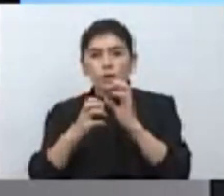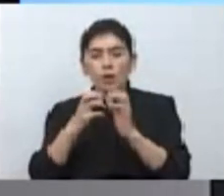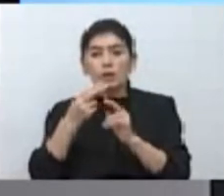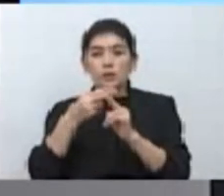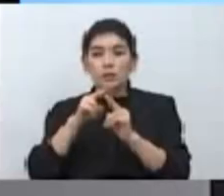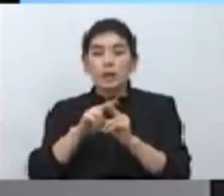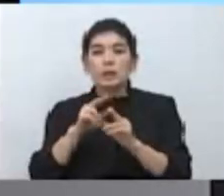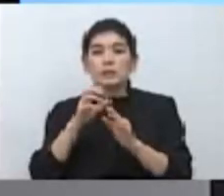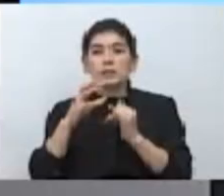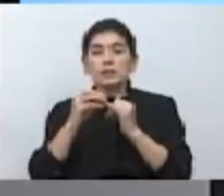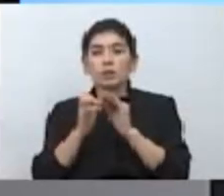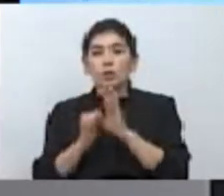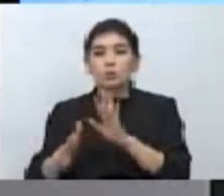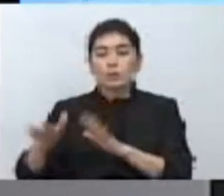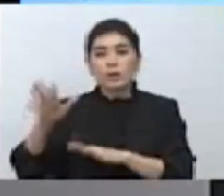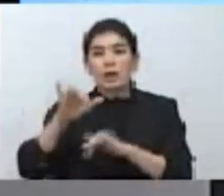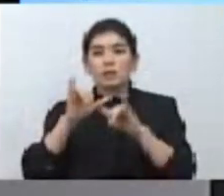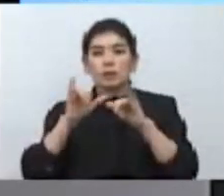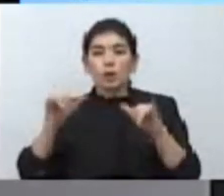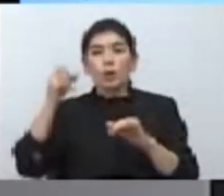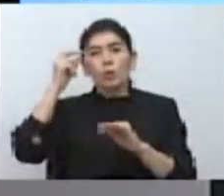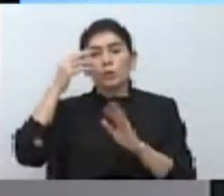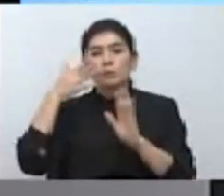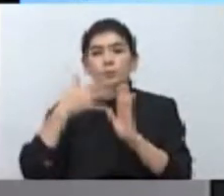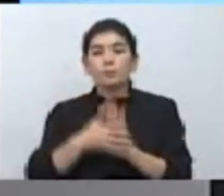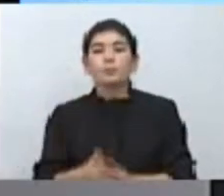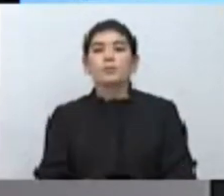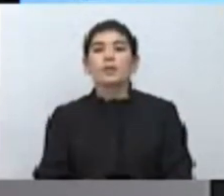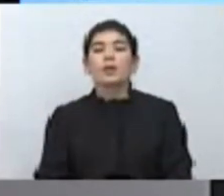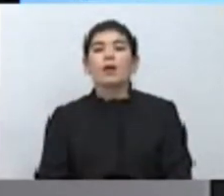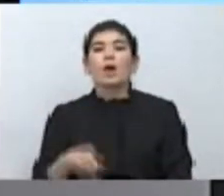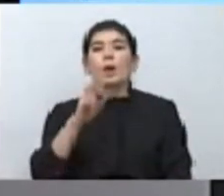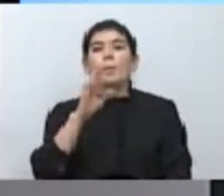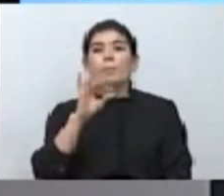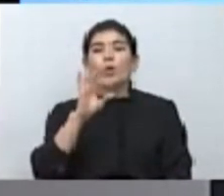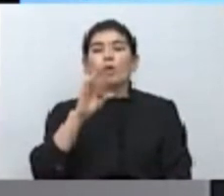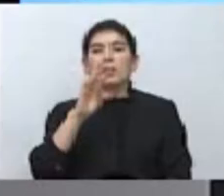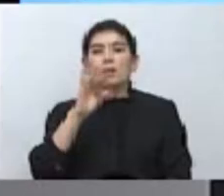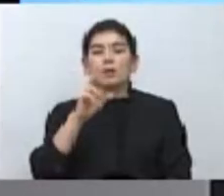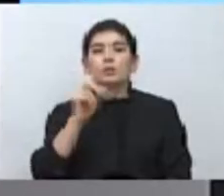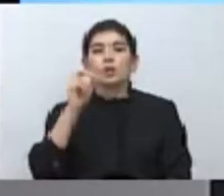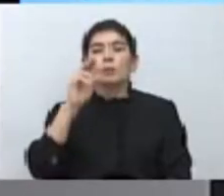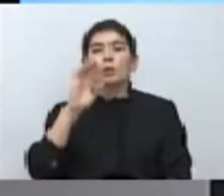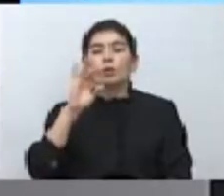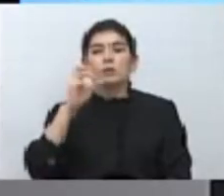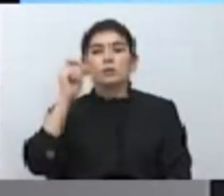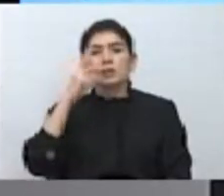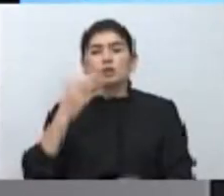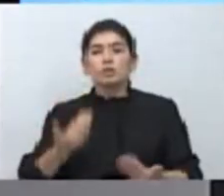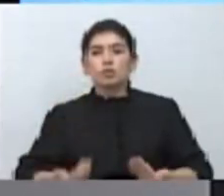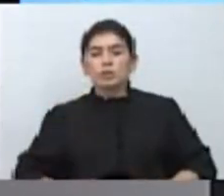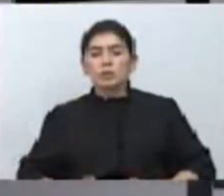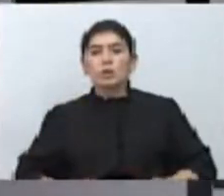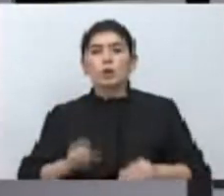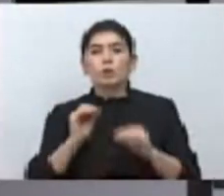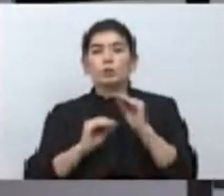organizmlarni tarqalishini o'rganuvchi fan hisoblanadi. Yana bionika fani ham mavjud. Bionika fani tirik